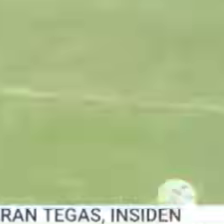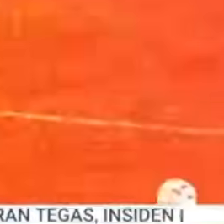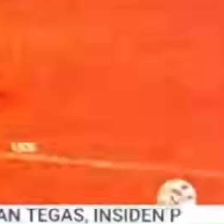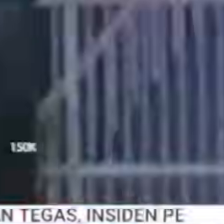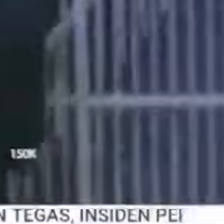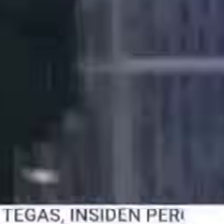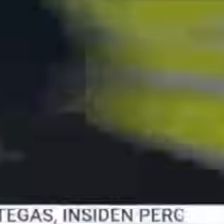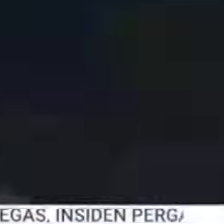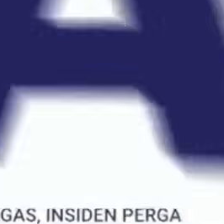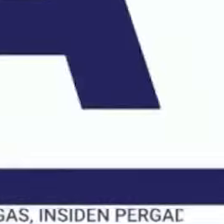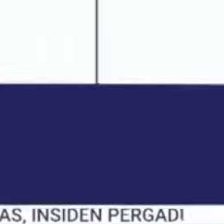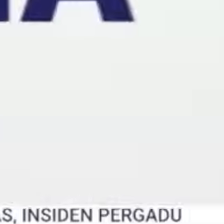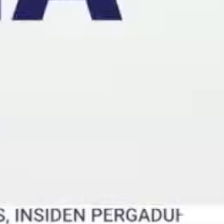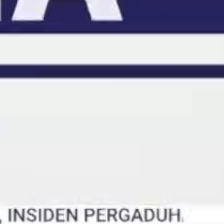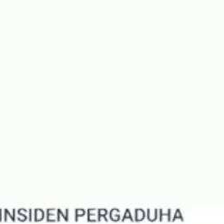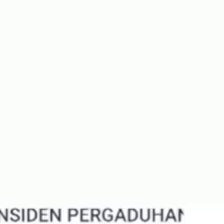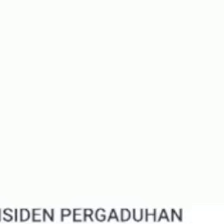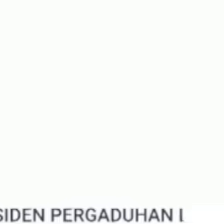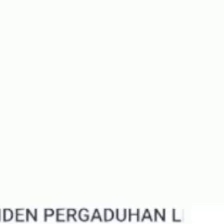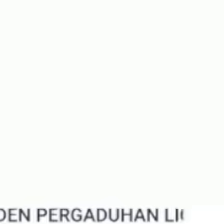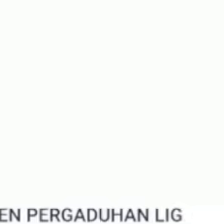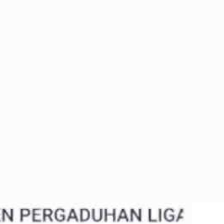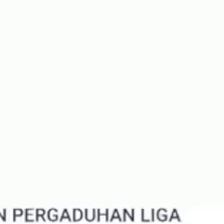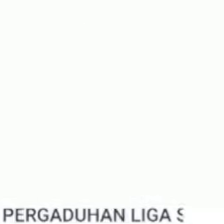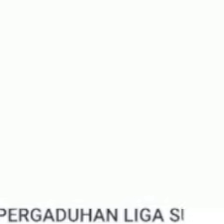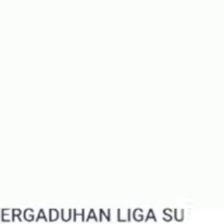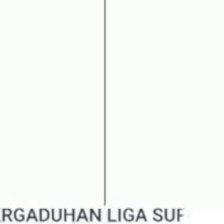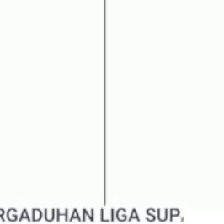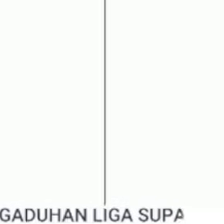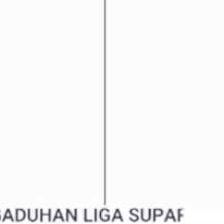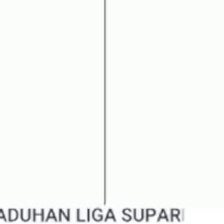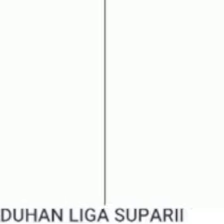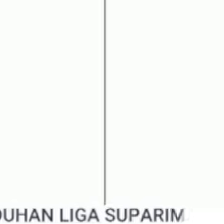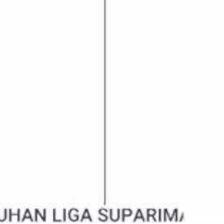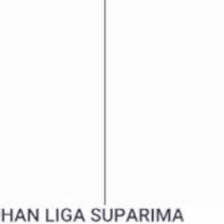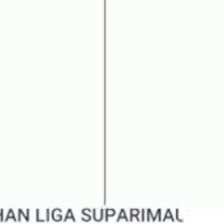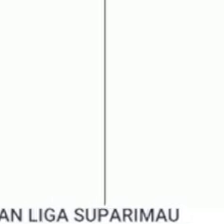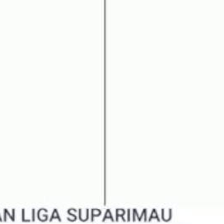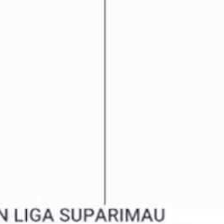rtm Rakan penar mfl Liga Malaysia